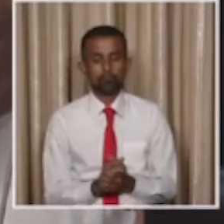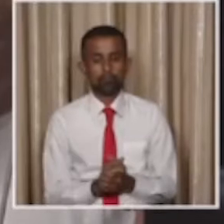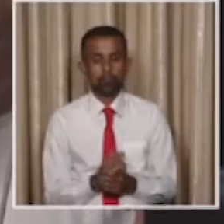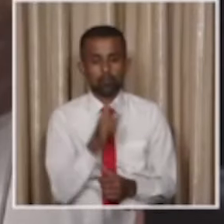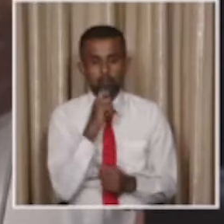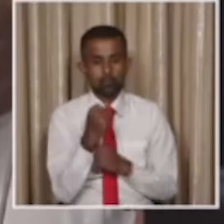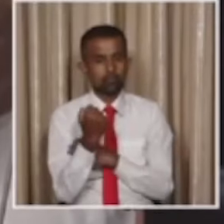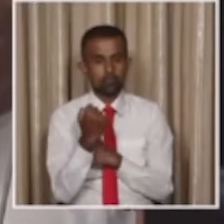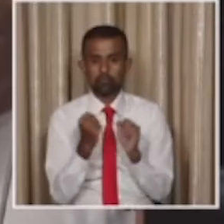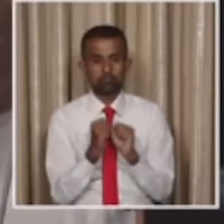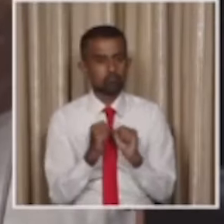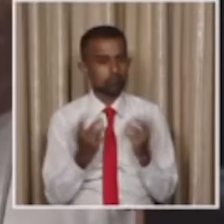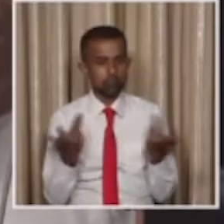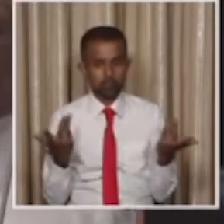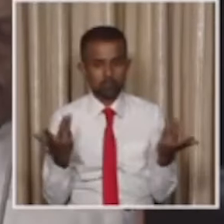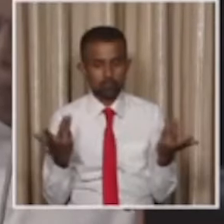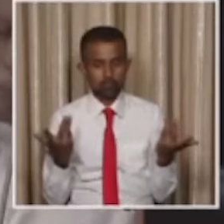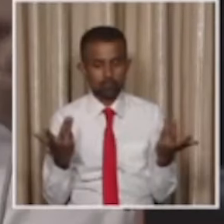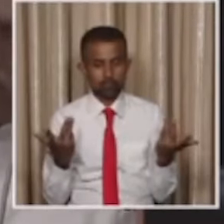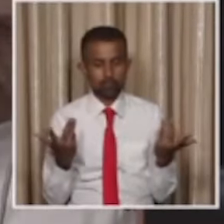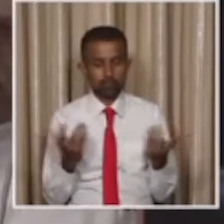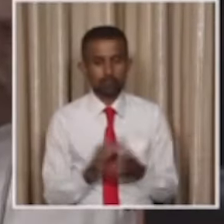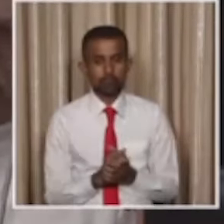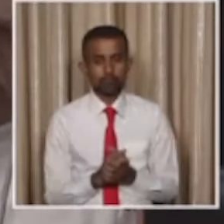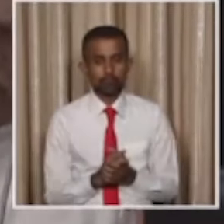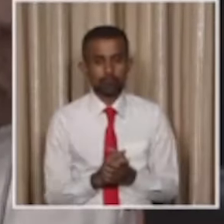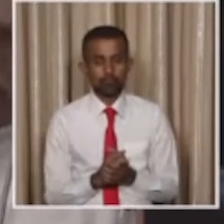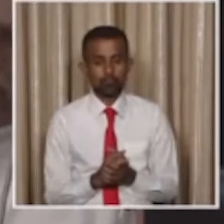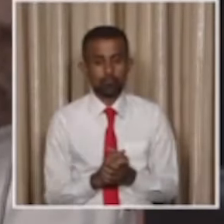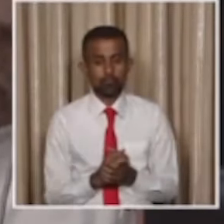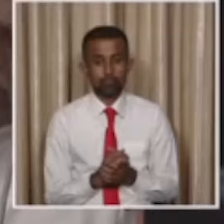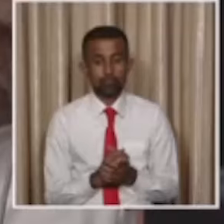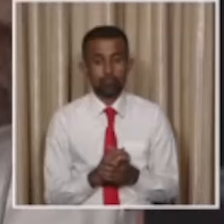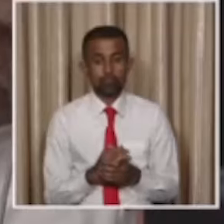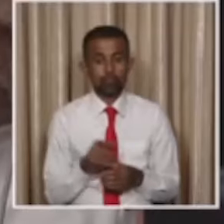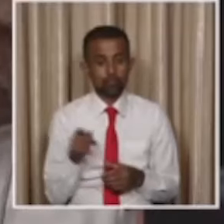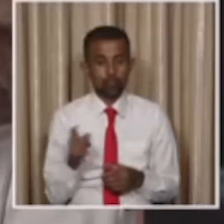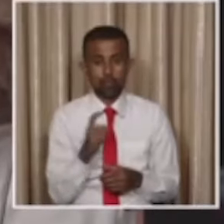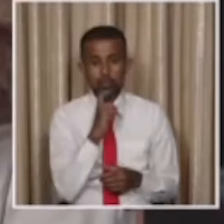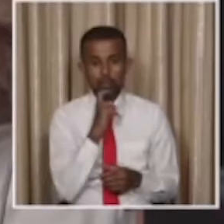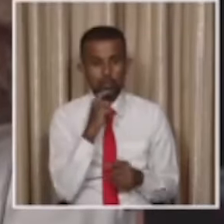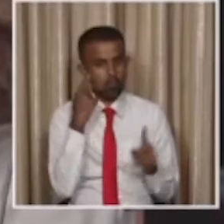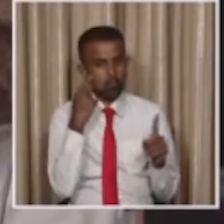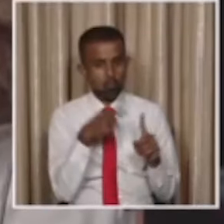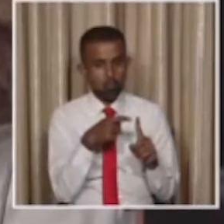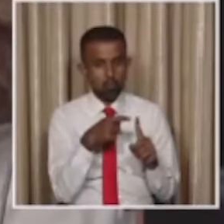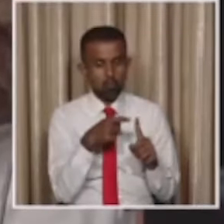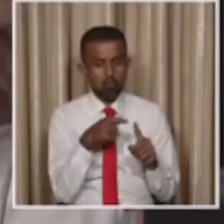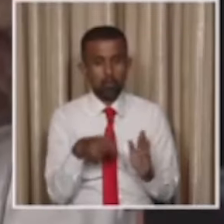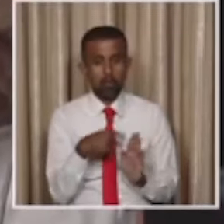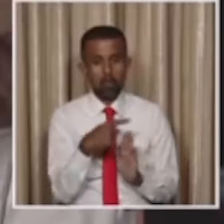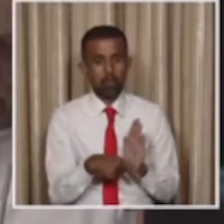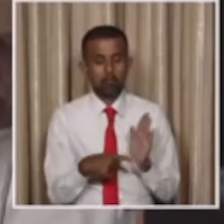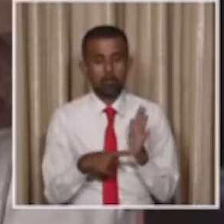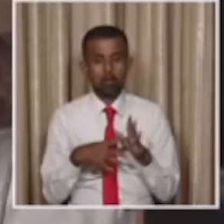අධිකරණ බලතල නෙමෙයි. There's a separate chapter on judiciary and judicial. ඒගොල්ල ගන්න පළවෙනි එකේ. මොකද මේ රටේ